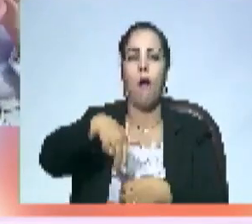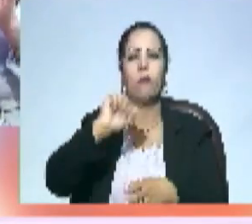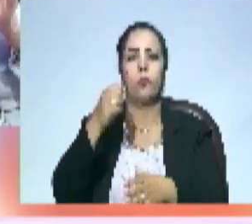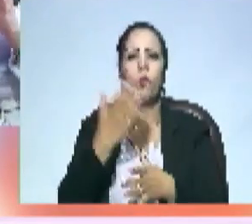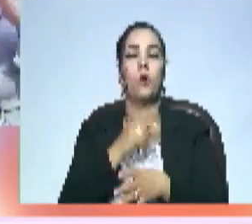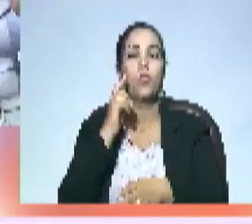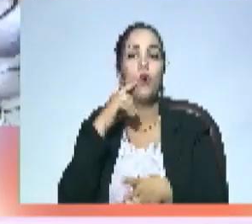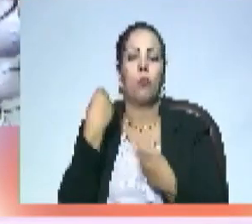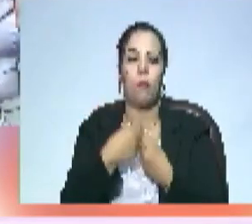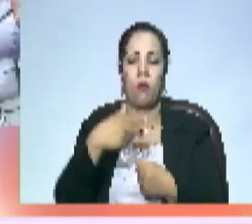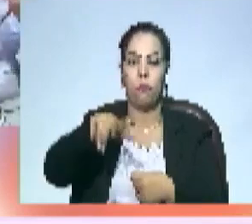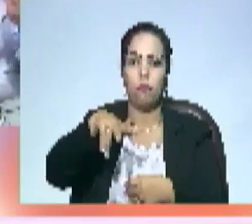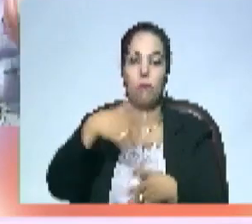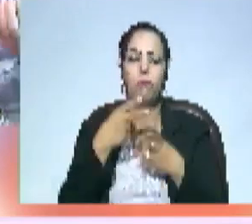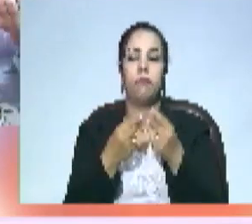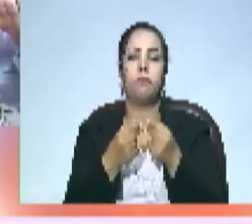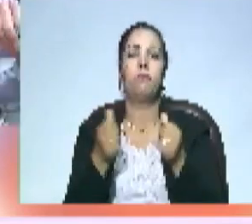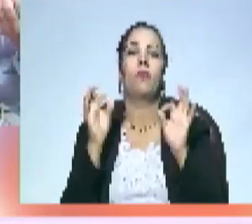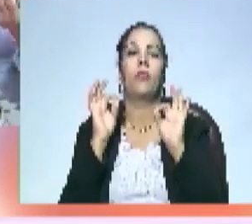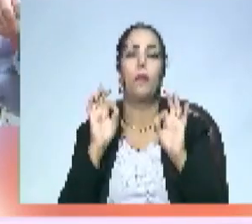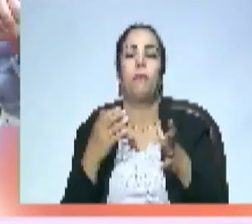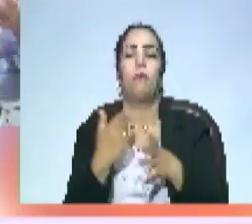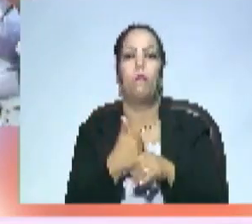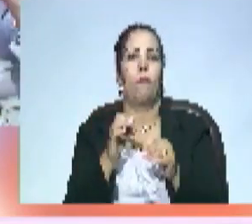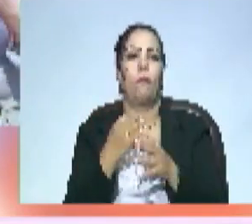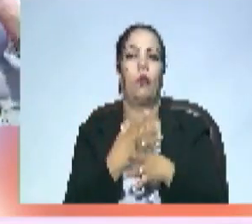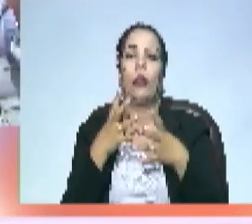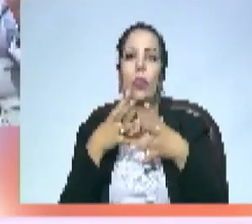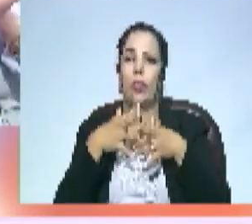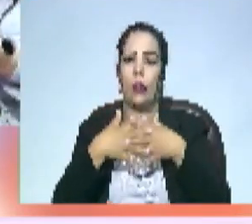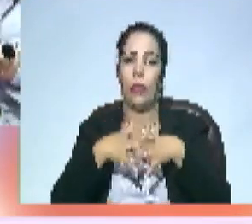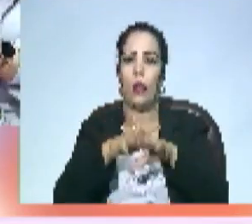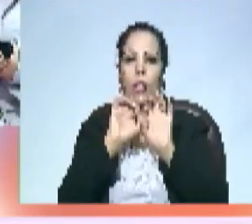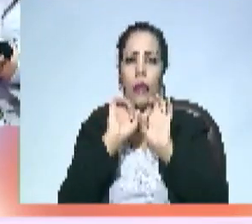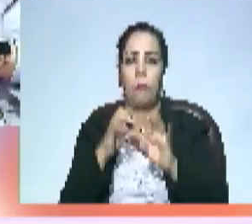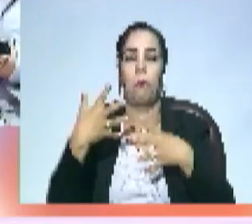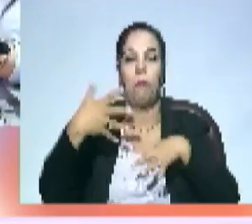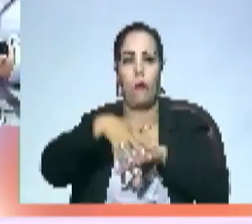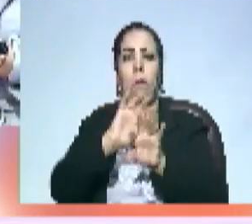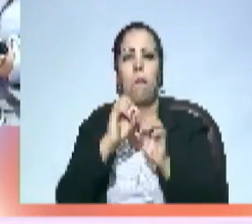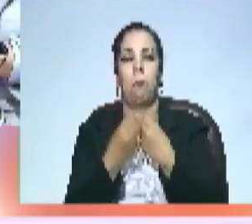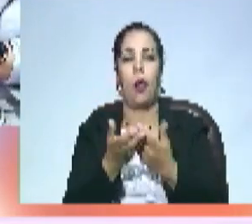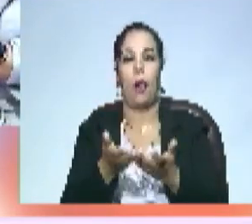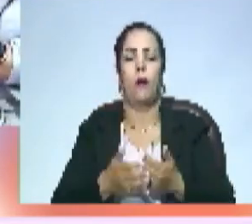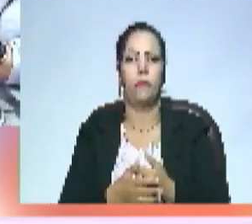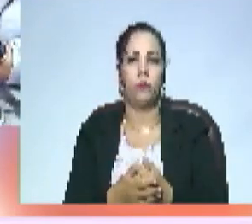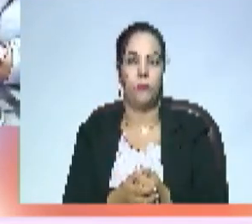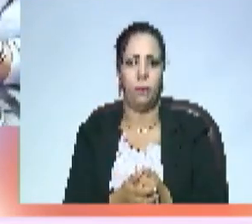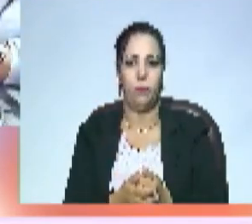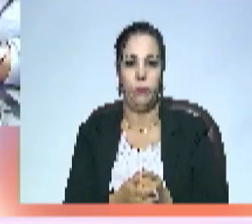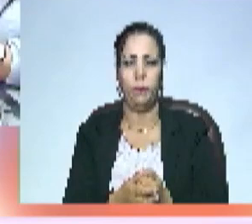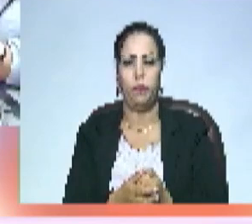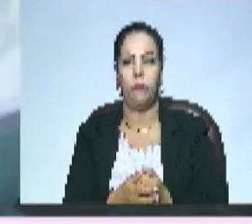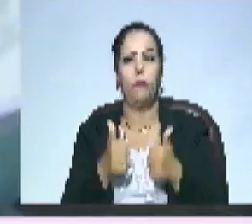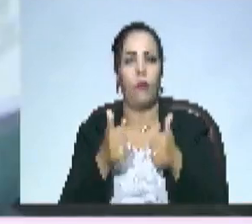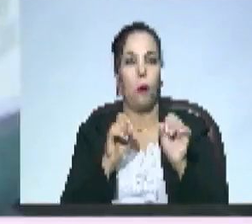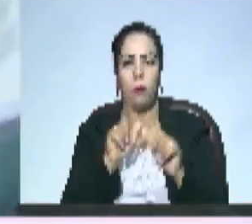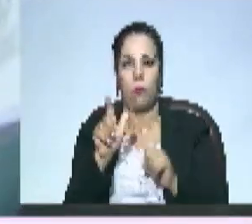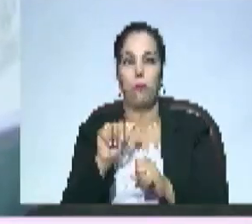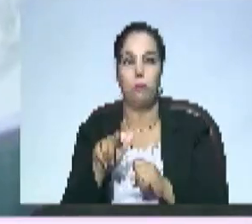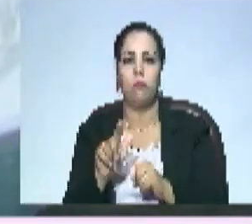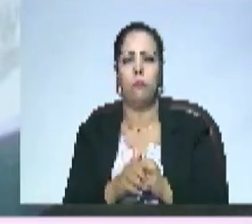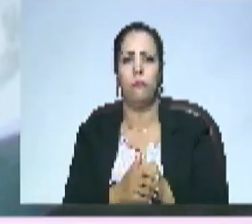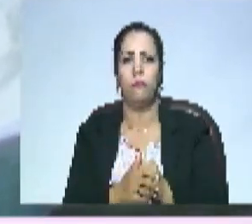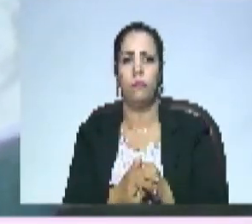وضربهم مع بعض لغايه لما بقى قوامه جاهز ومتماسك ودمج الاثنين مع بعض في الاخر بالظبط